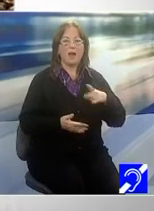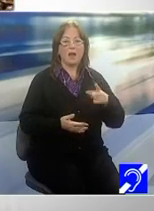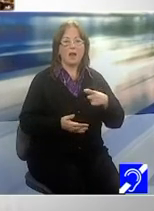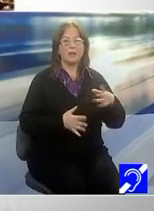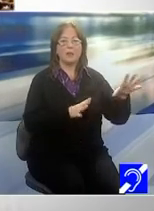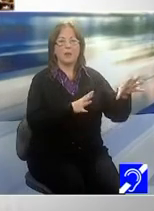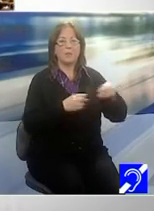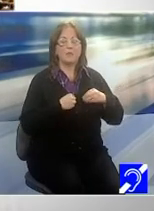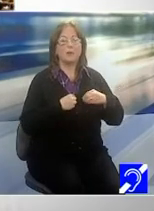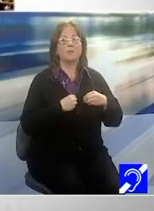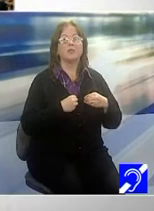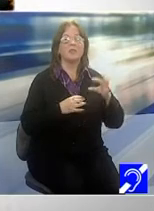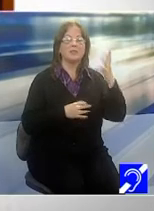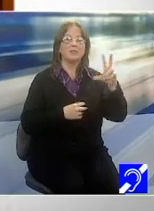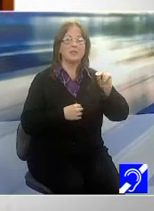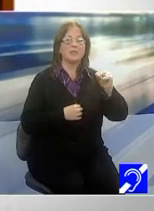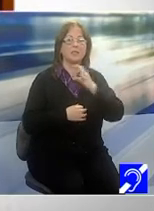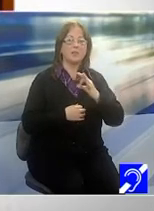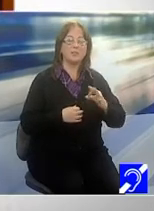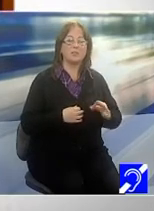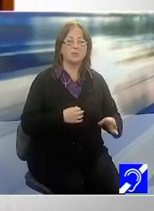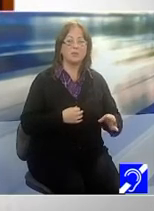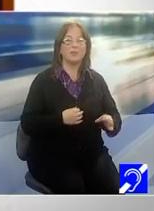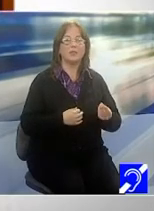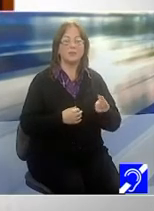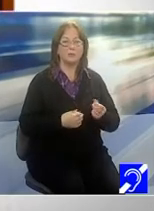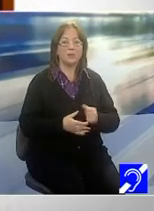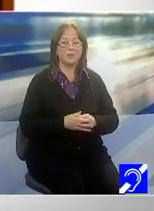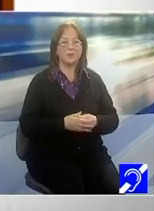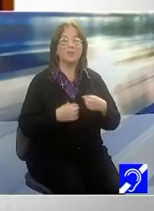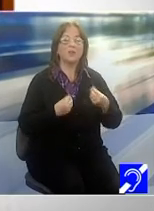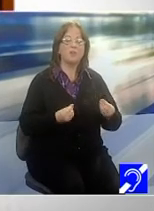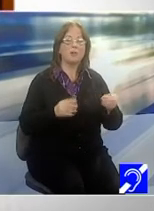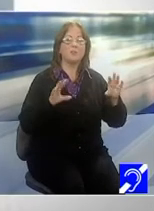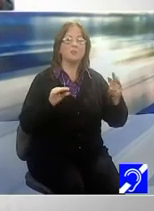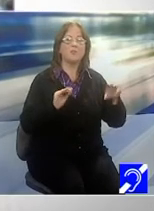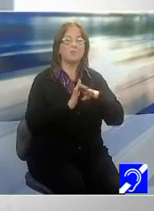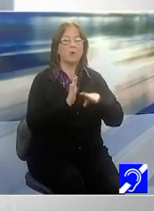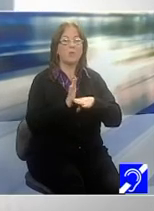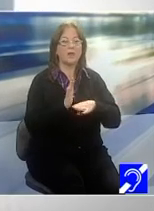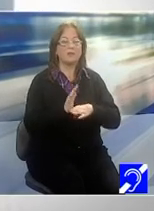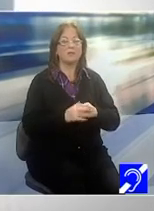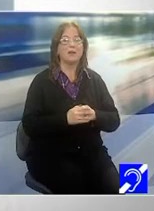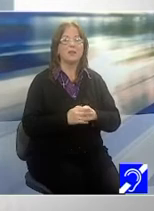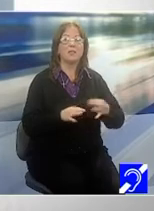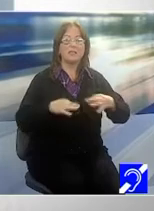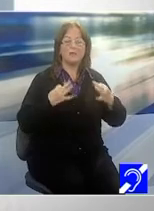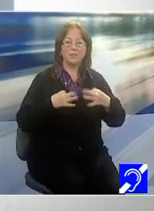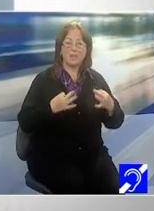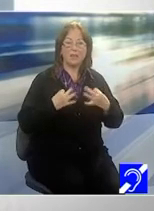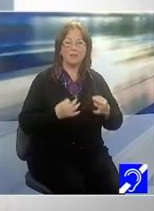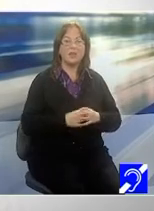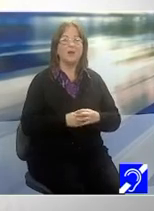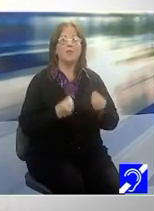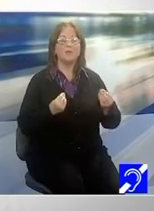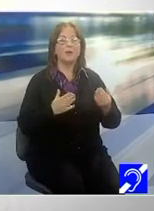financiară precedentă. Vom urmări să finalizăm implementarea a cât mai multor proiecte majore. În sănătate, guvernul Cioloș vrea o nouă